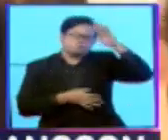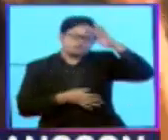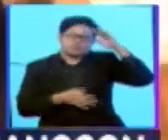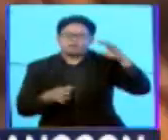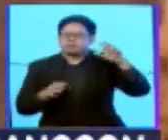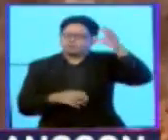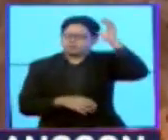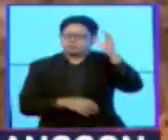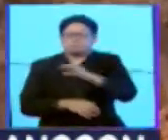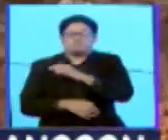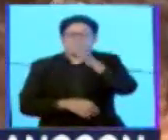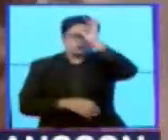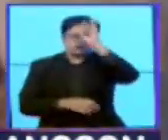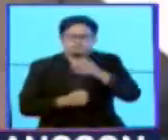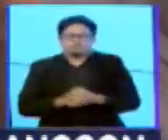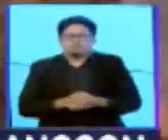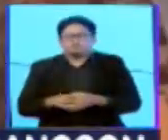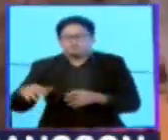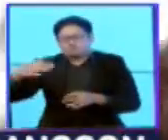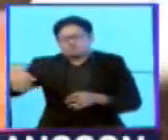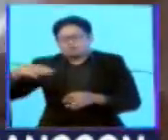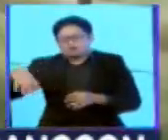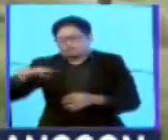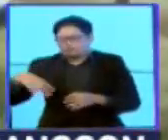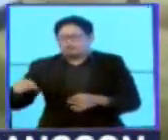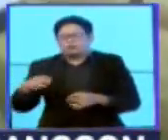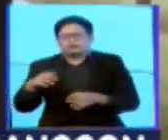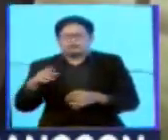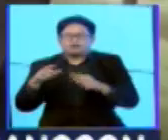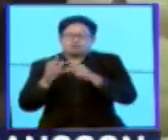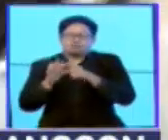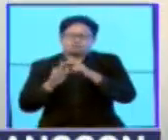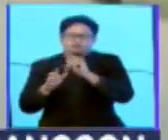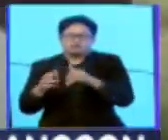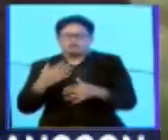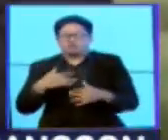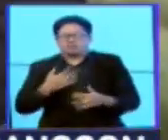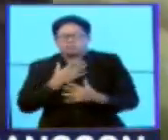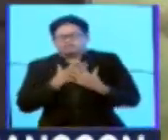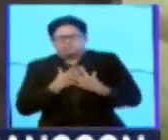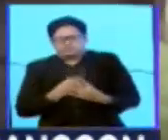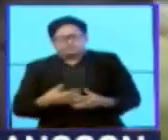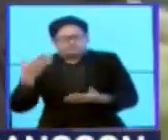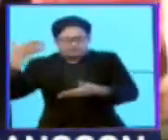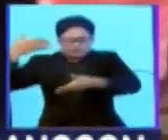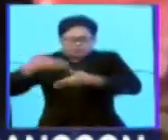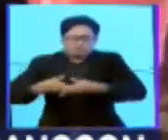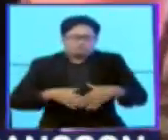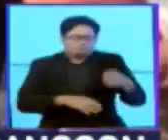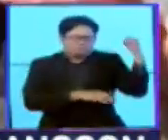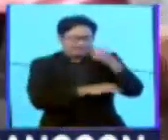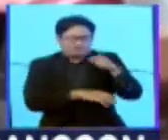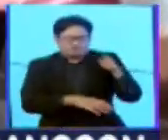mendalam dirasakan keluarga almarhum Bribtu Andri Budi Wibowo, terutama ibu almarhum. Pihak keluarga menginginkan pelaku dijatuhi